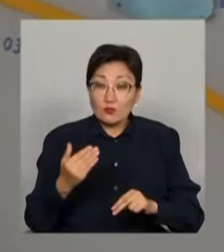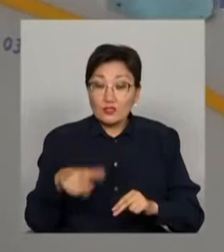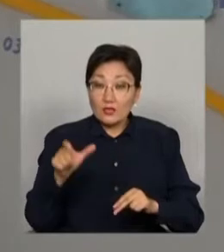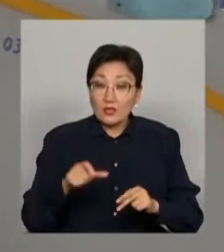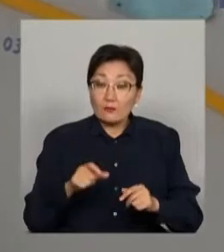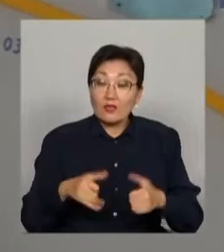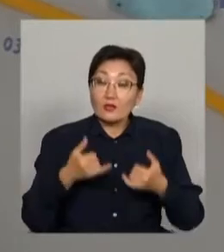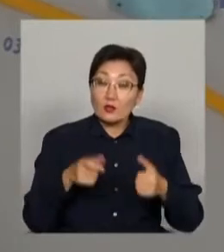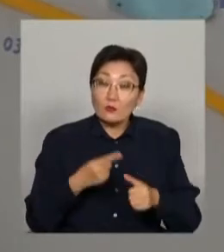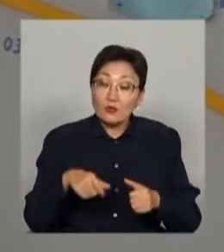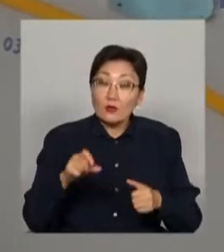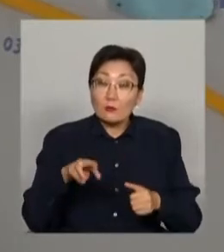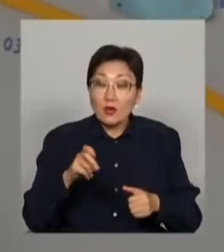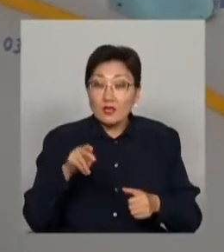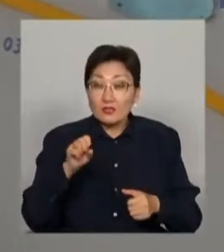қойылған. Мақсат,